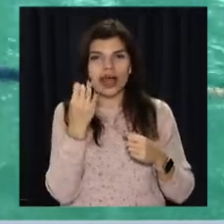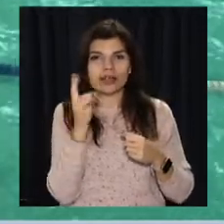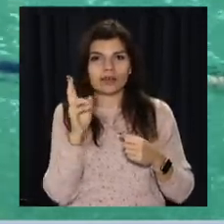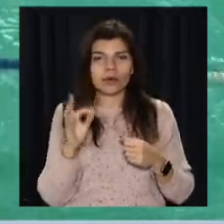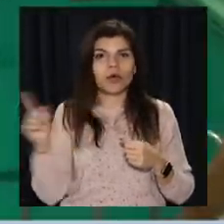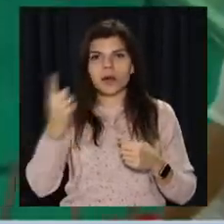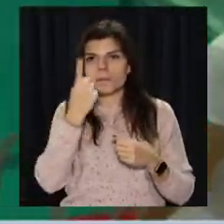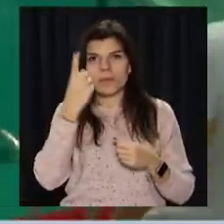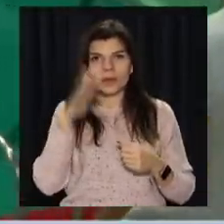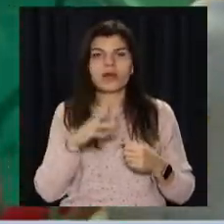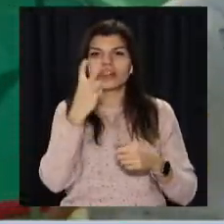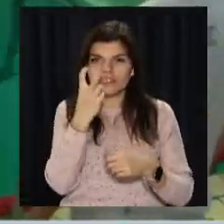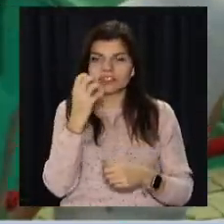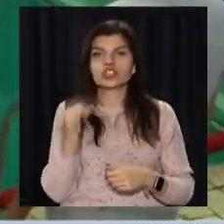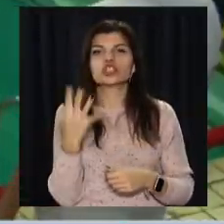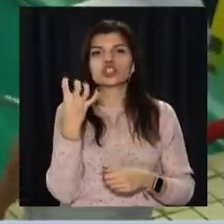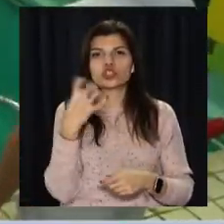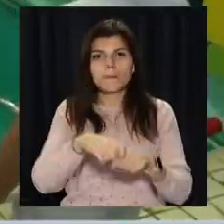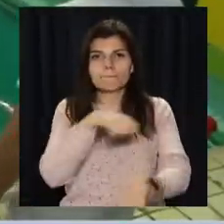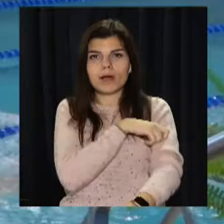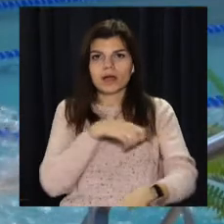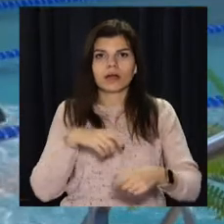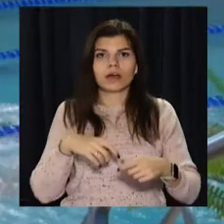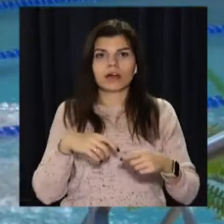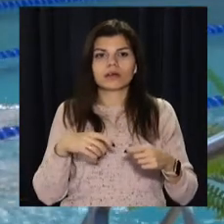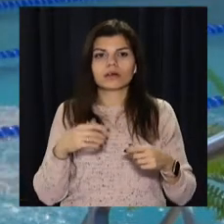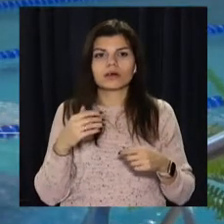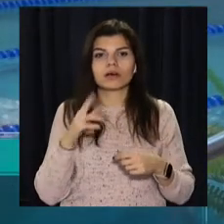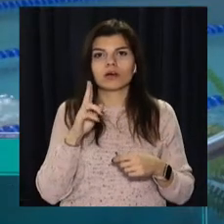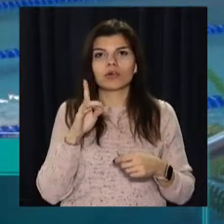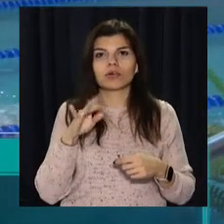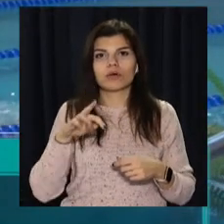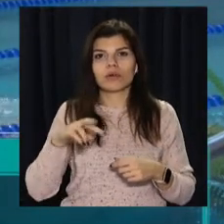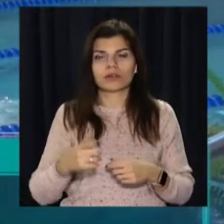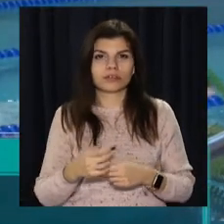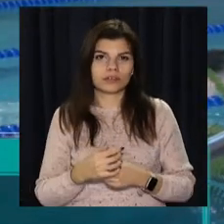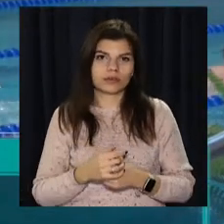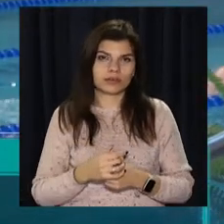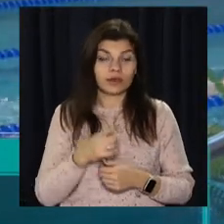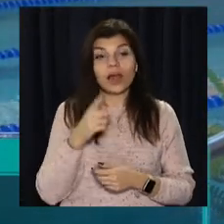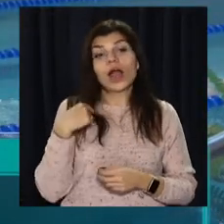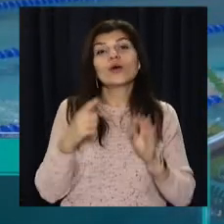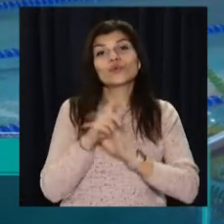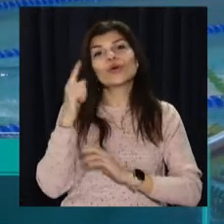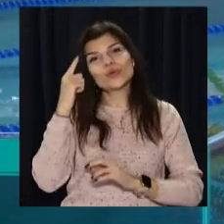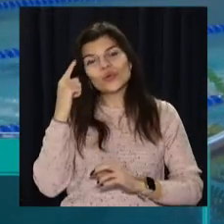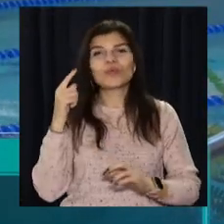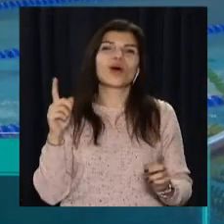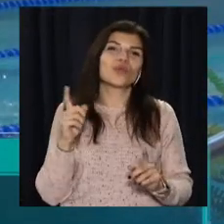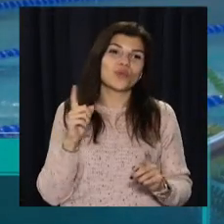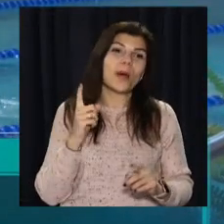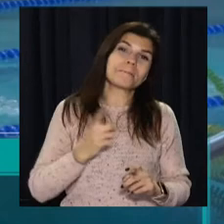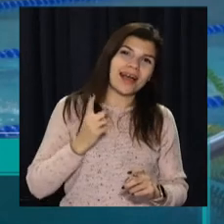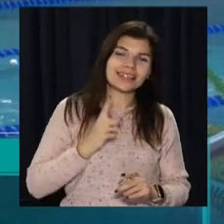на дистанціях 200 і 400 метрів кролем. Спочатку я як-то думала, виповню майстера, і